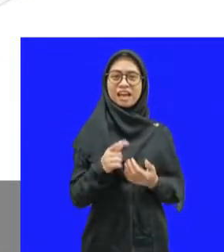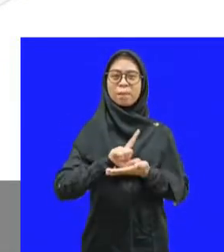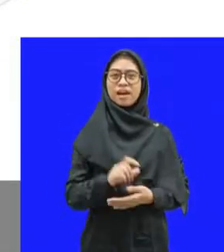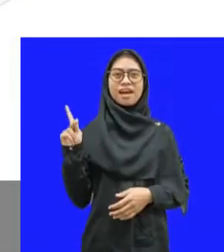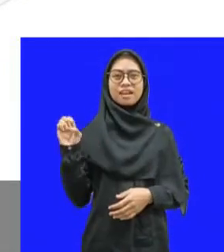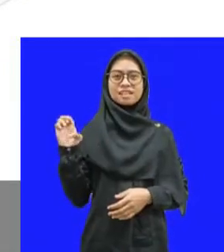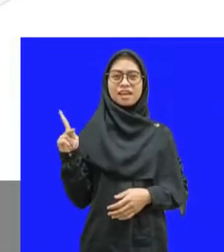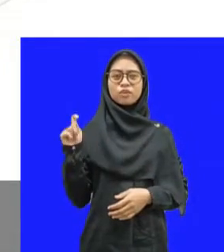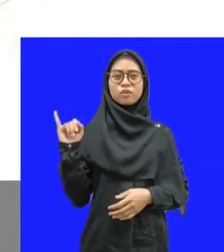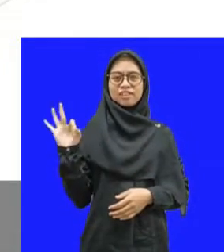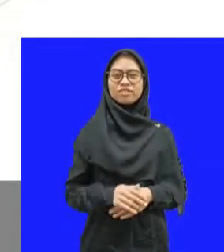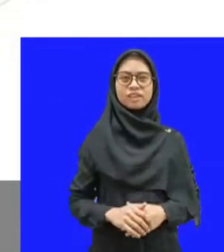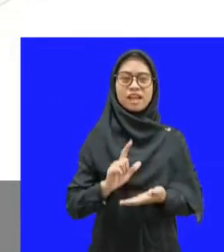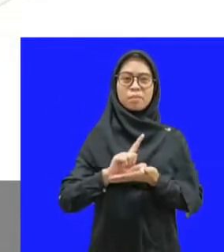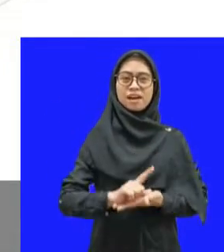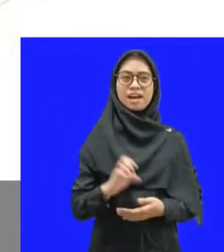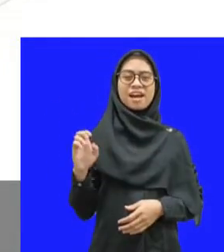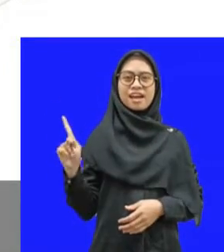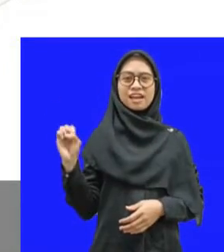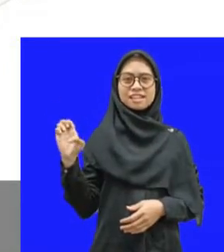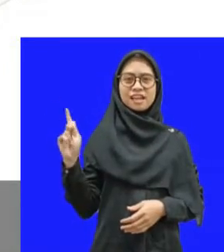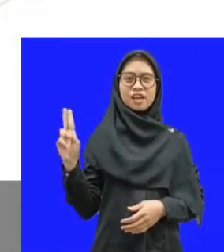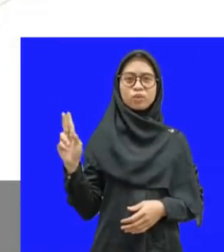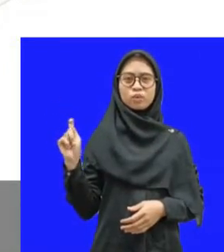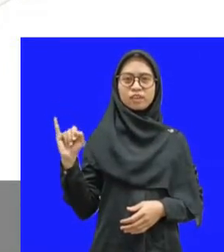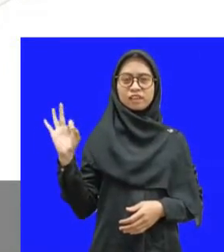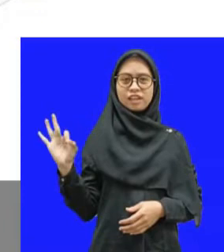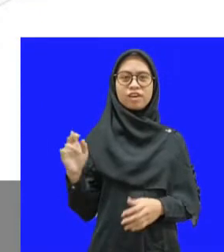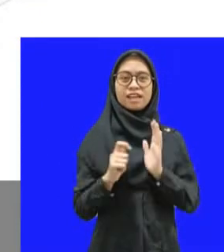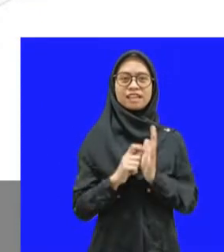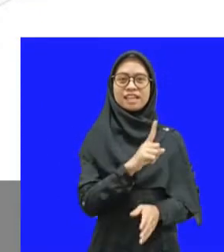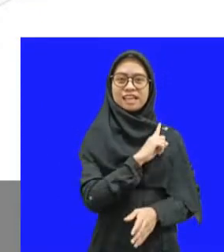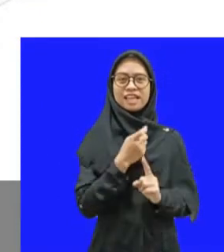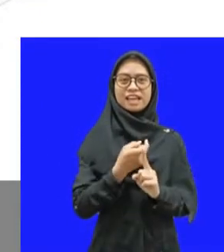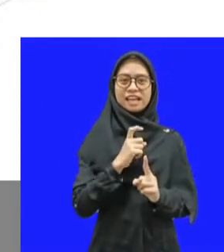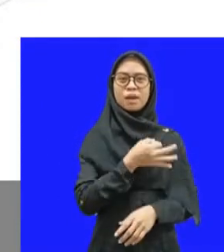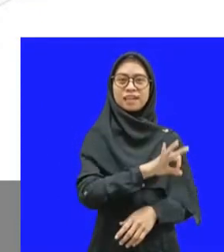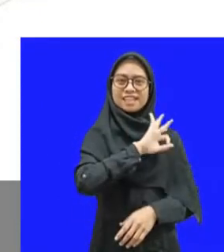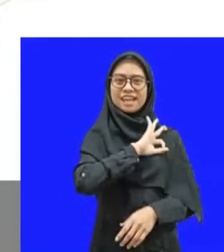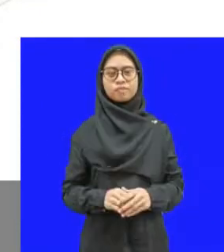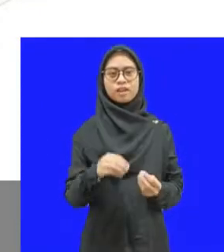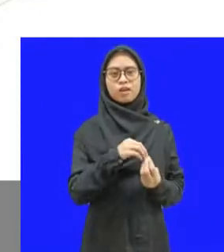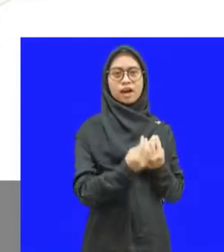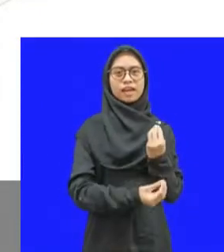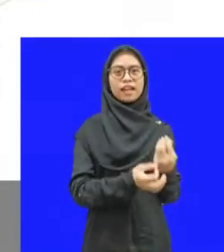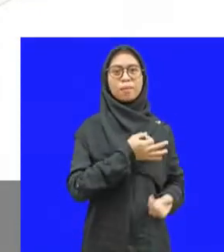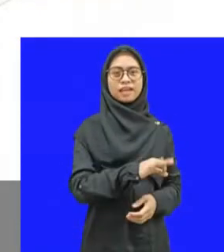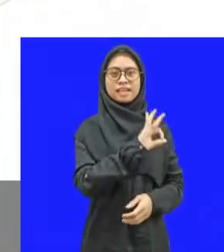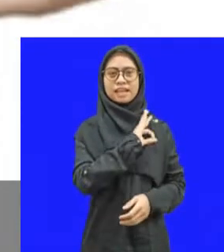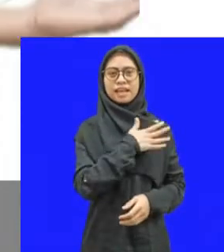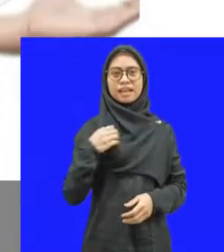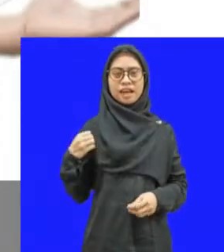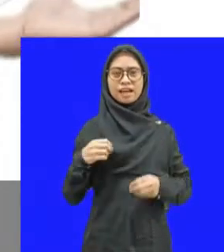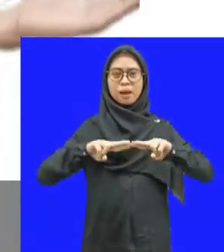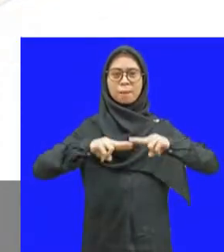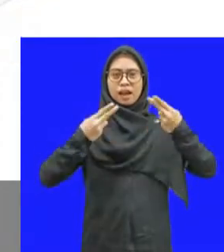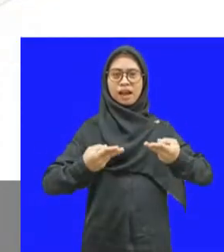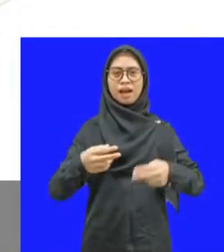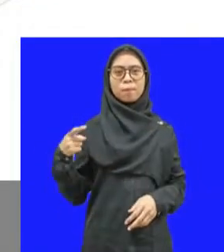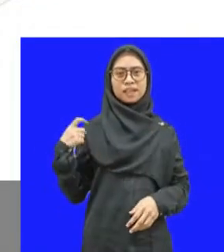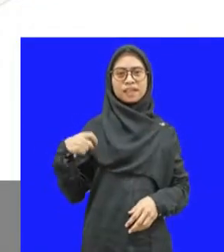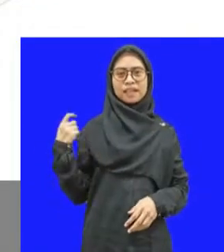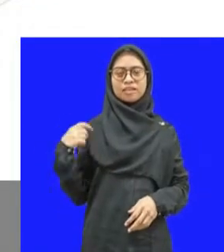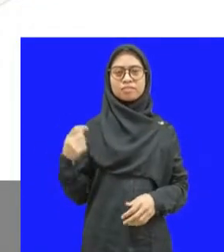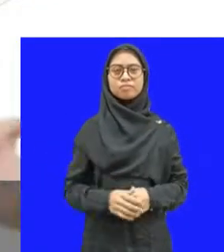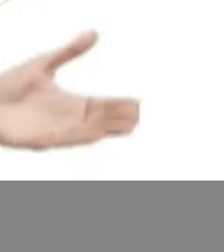Yang terakhir, ada lembaga eksekutif. Lembaga eksekutif terdiri dari Presiden, Wakil Presiden,